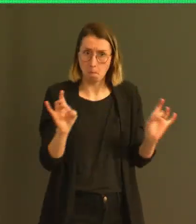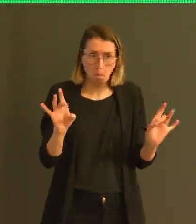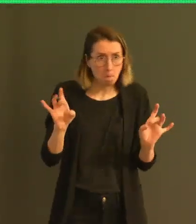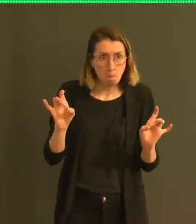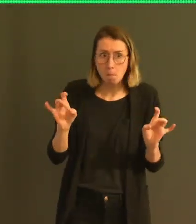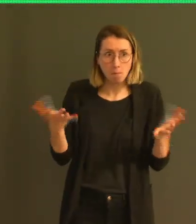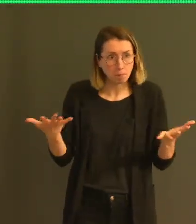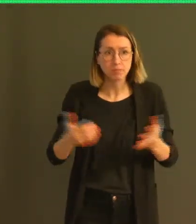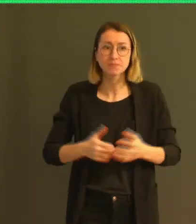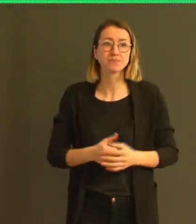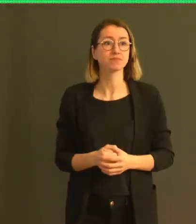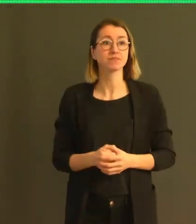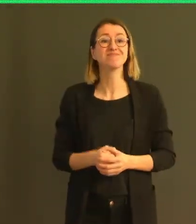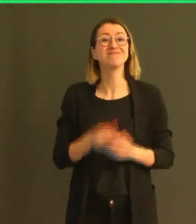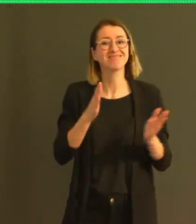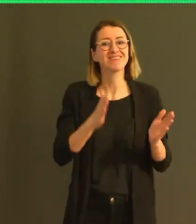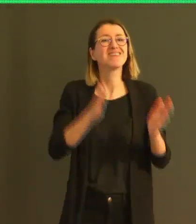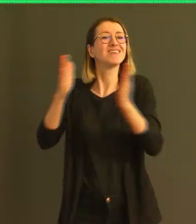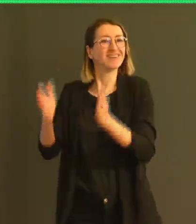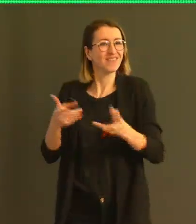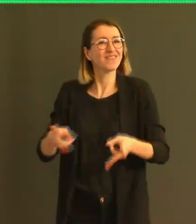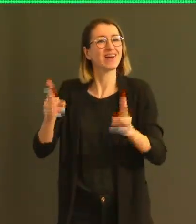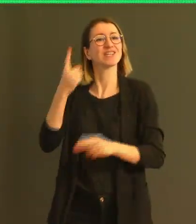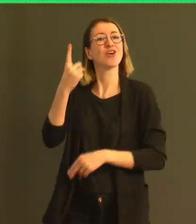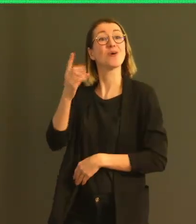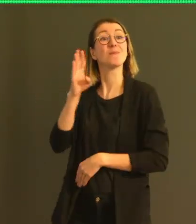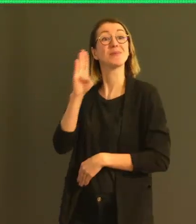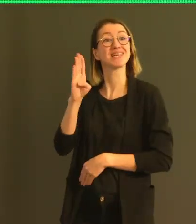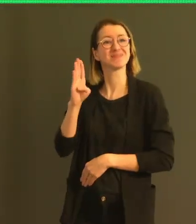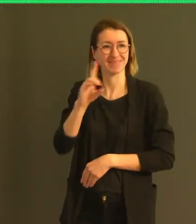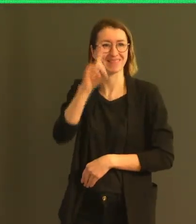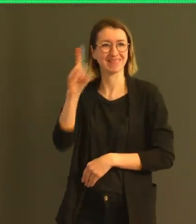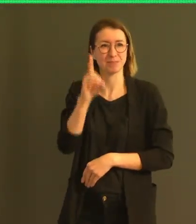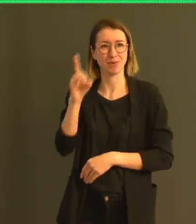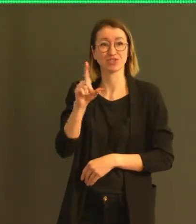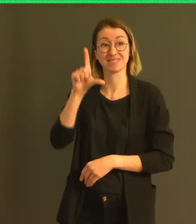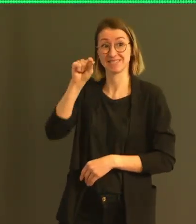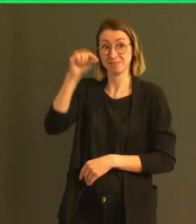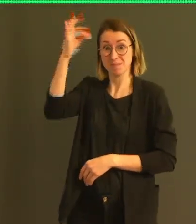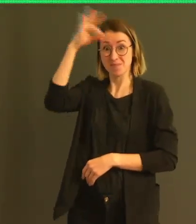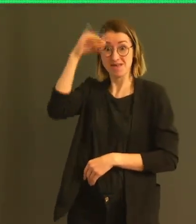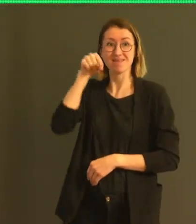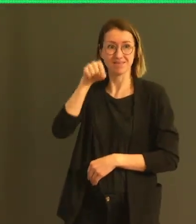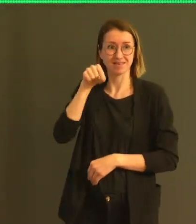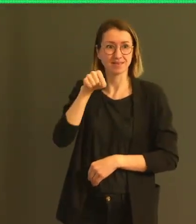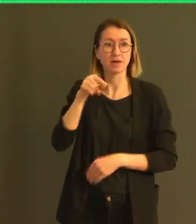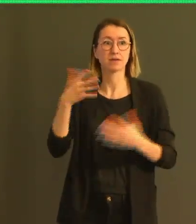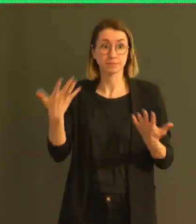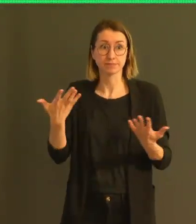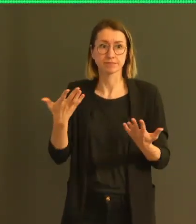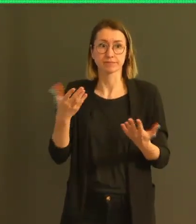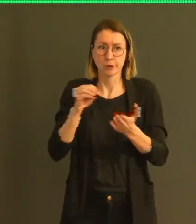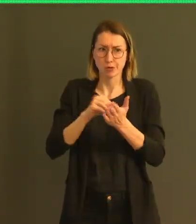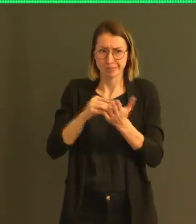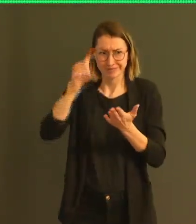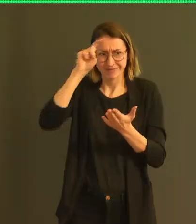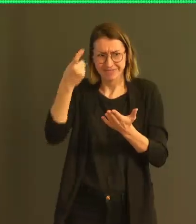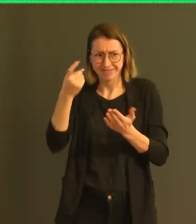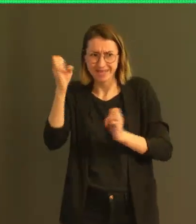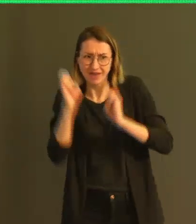10 mai est encore difficile à estimer les premières évaluations reste totalement positive